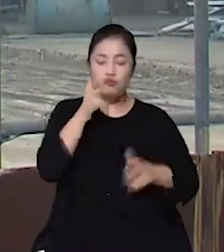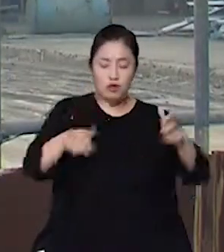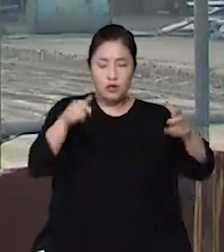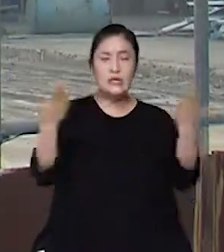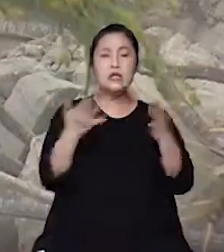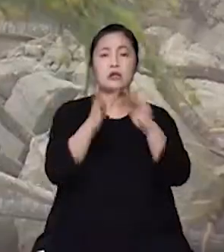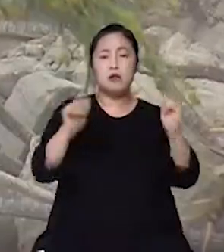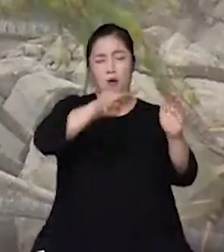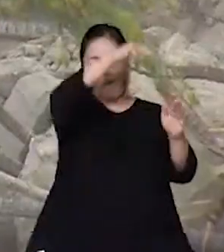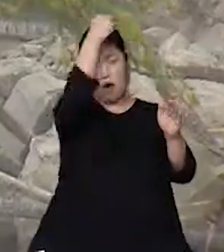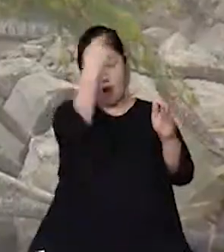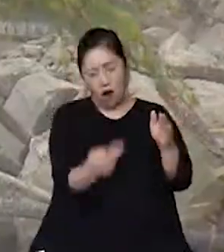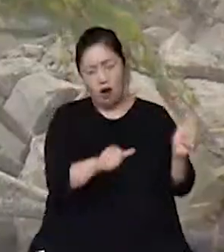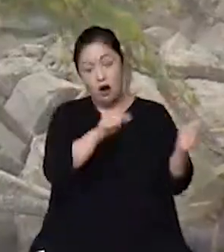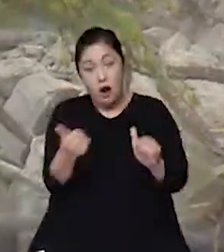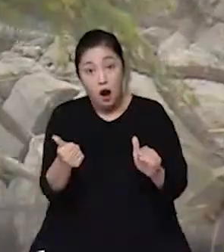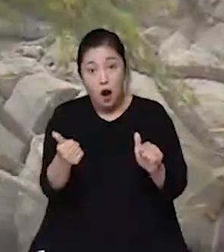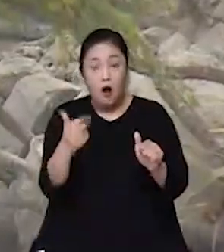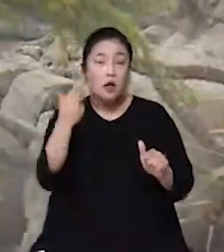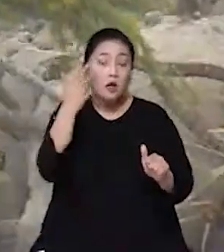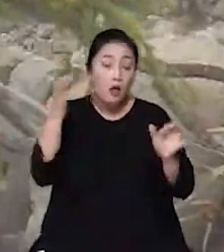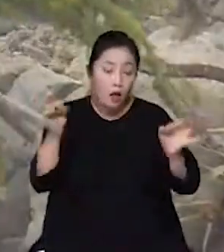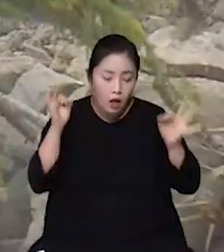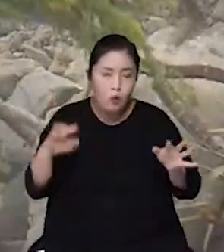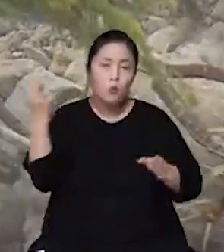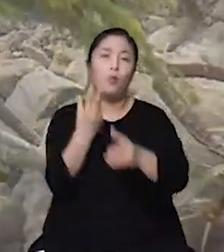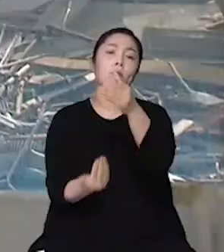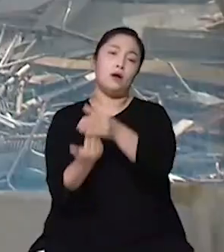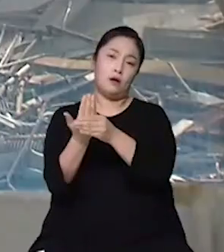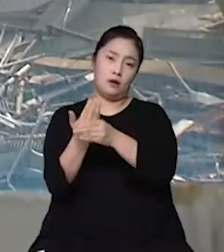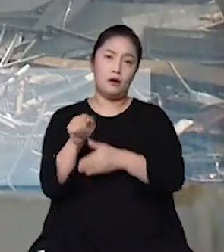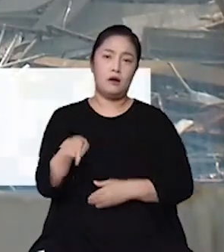여수산단에서 노동자가 추락해 숨진 지 불과 일주일 만입니다.